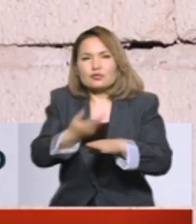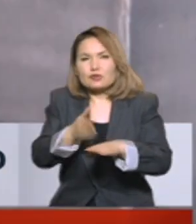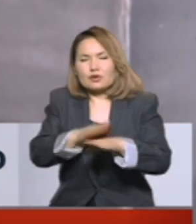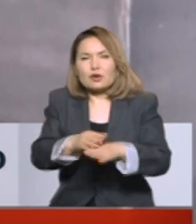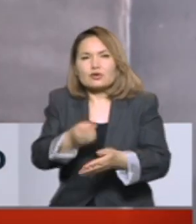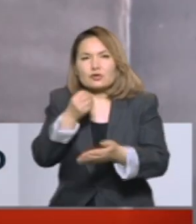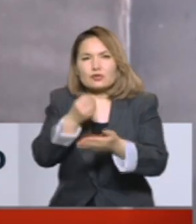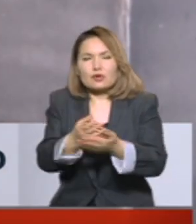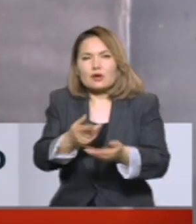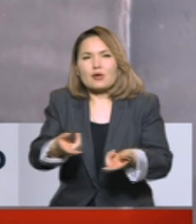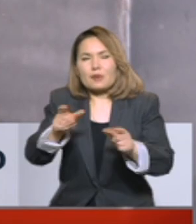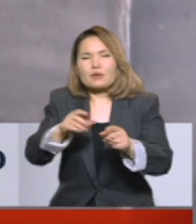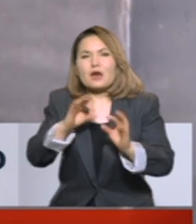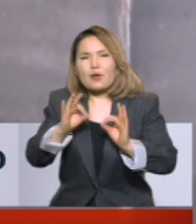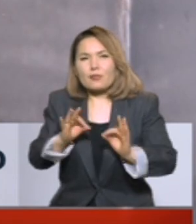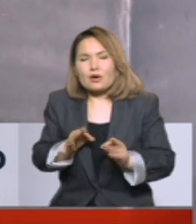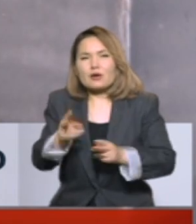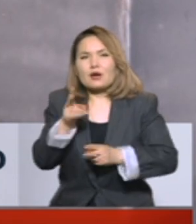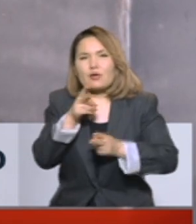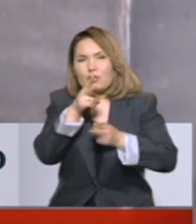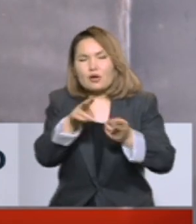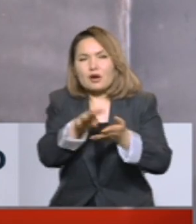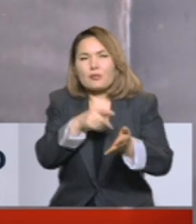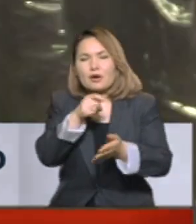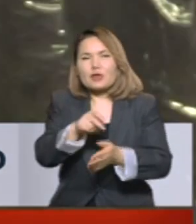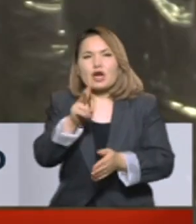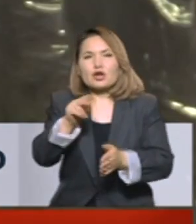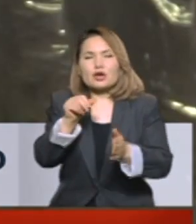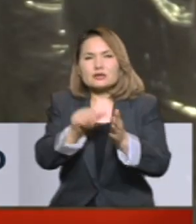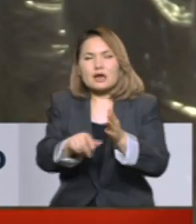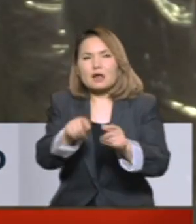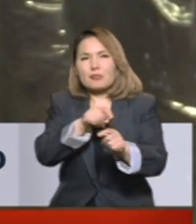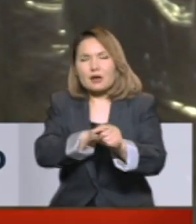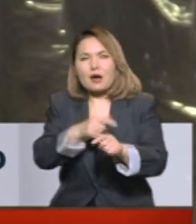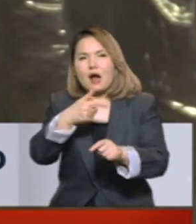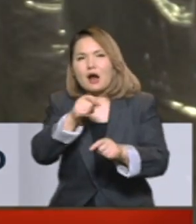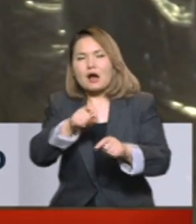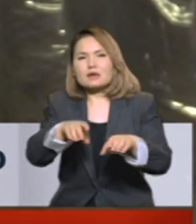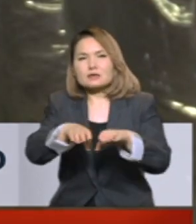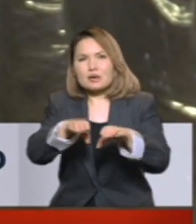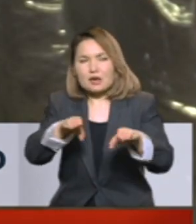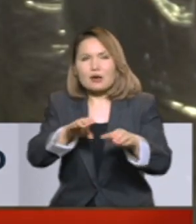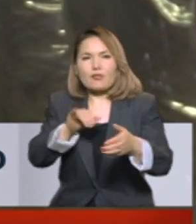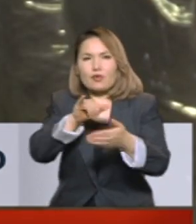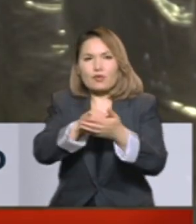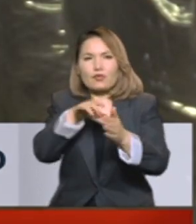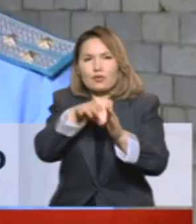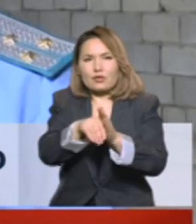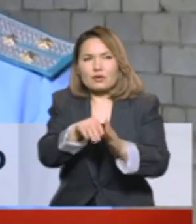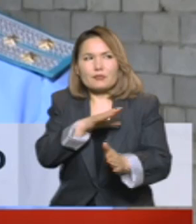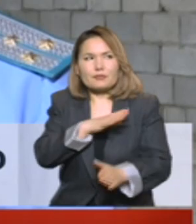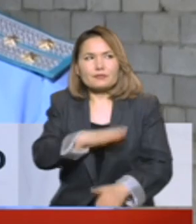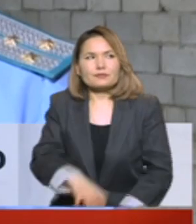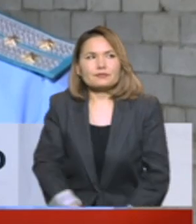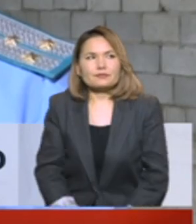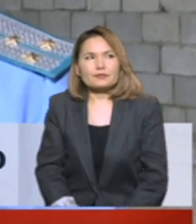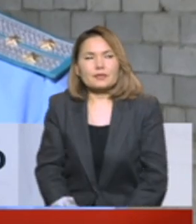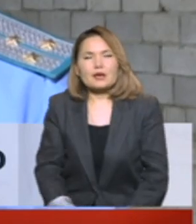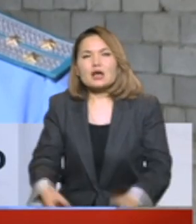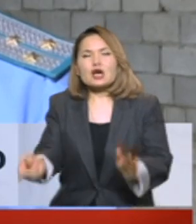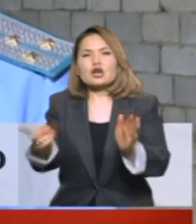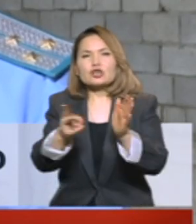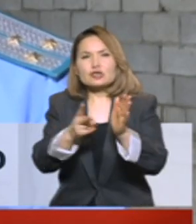салғандықтан прокуратураға арызданған құзырлы орган 260 метр жерден көгілдір отын тартуға болатынын анықтаған. 7 миллион